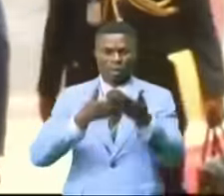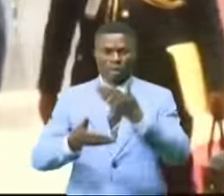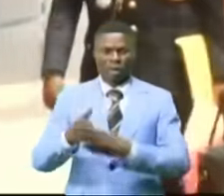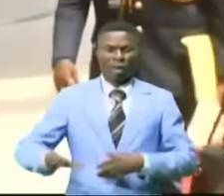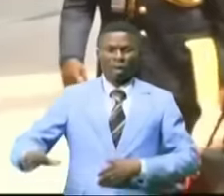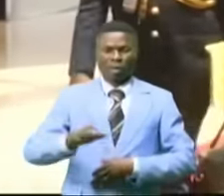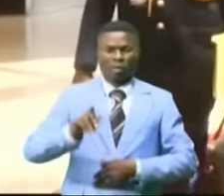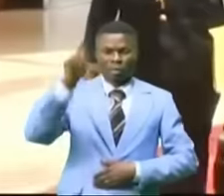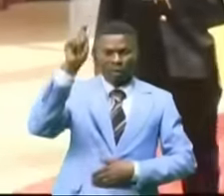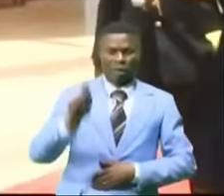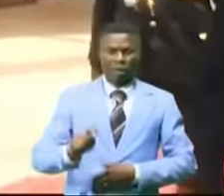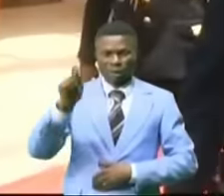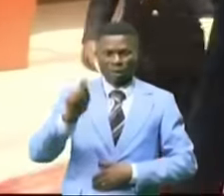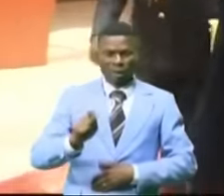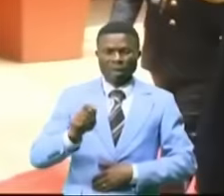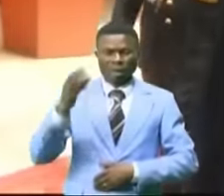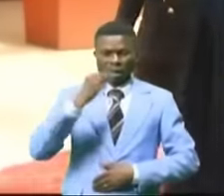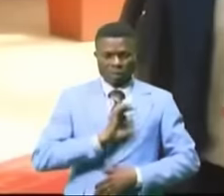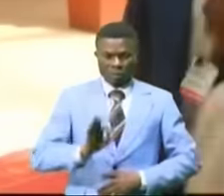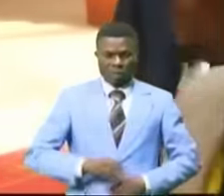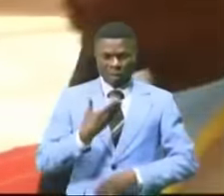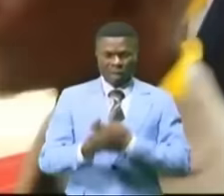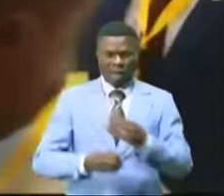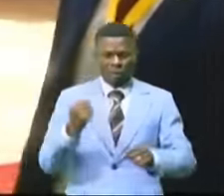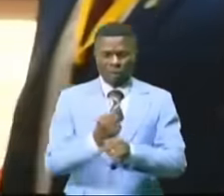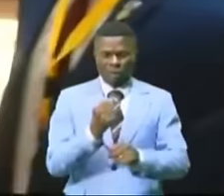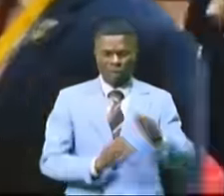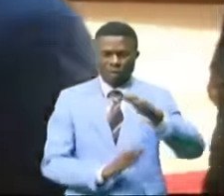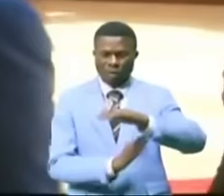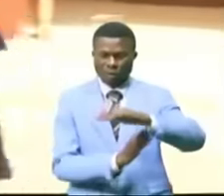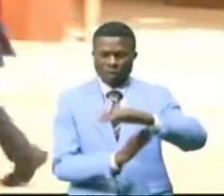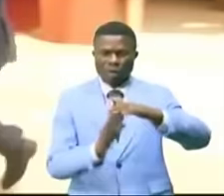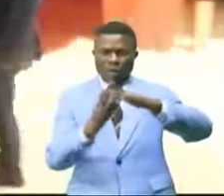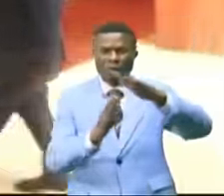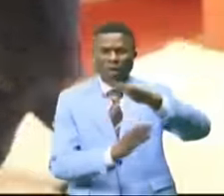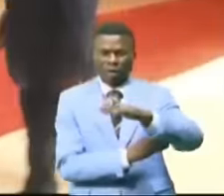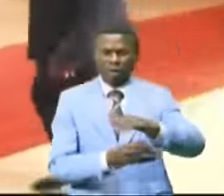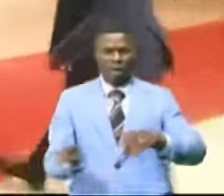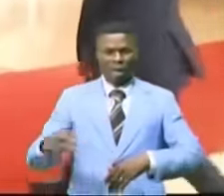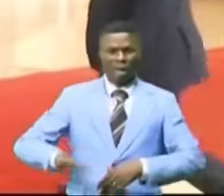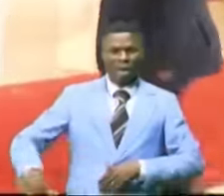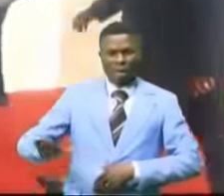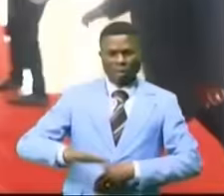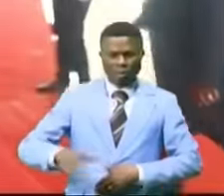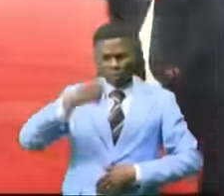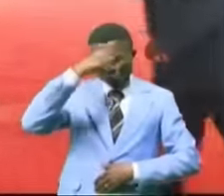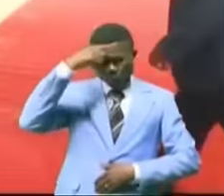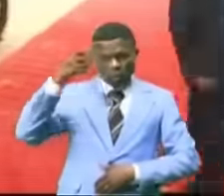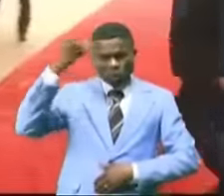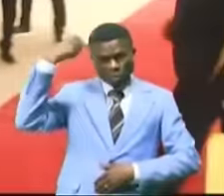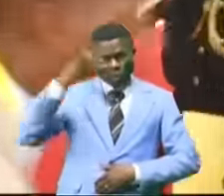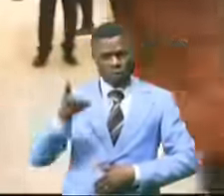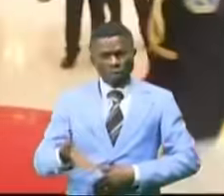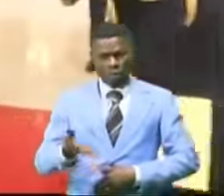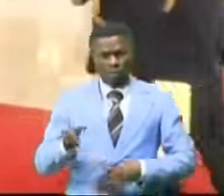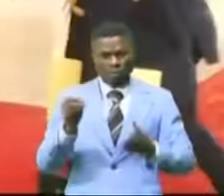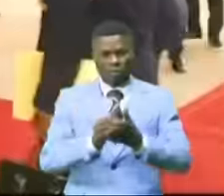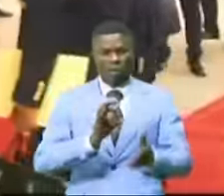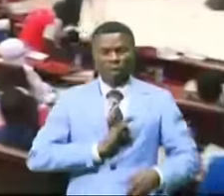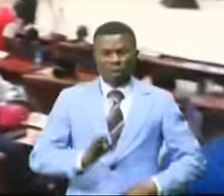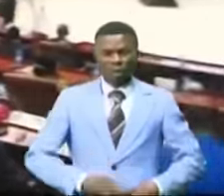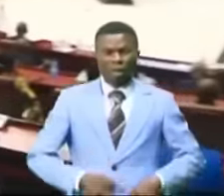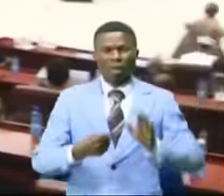Tchad, lui qui a mené à bon port sa mission de facilitation dans ce pays en crise politique. Il a